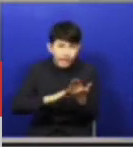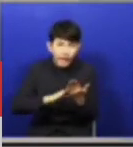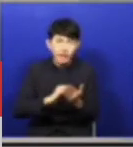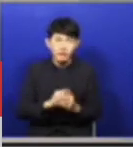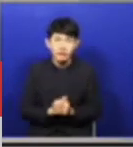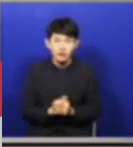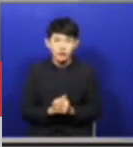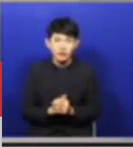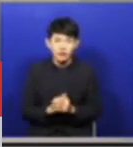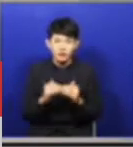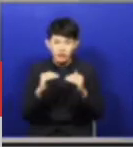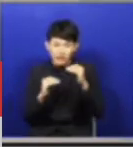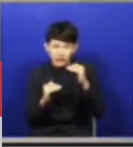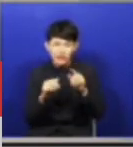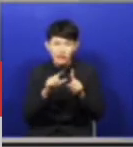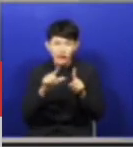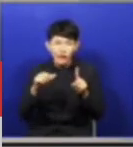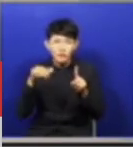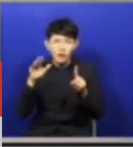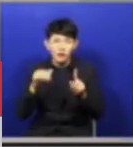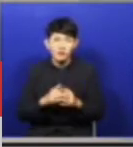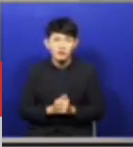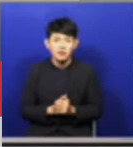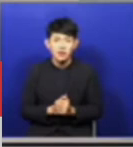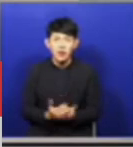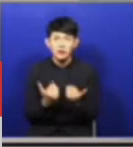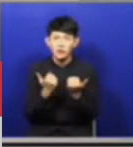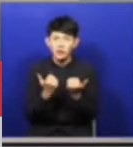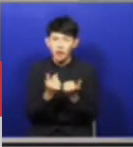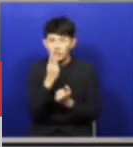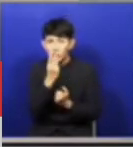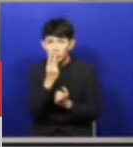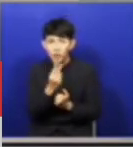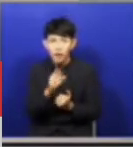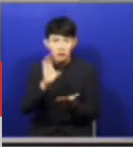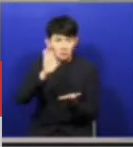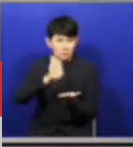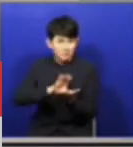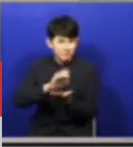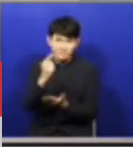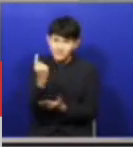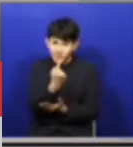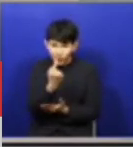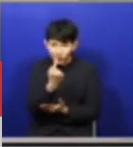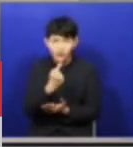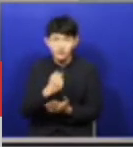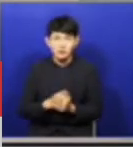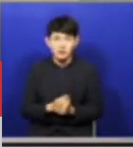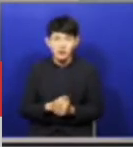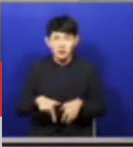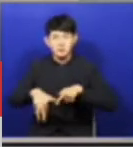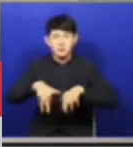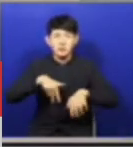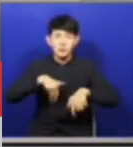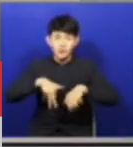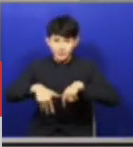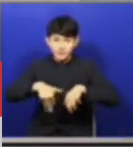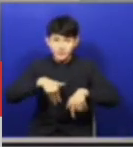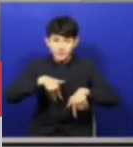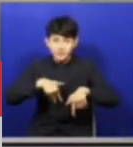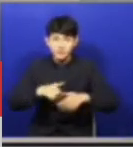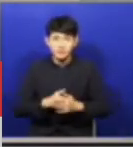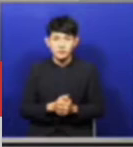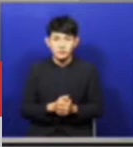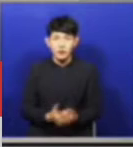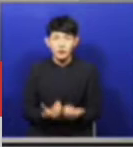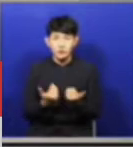หย่อนอยู่1ล้านกว่านี่เป็นเพียงแค่สำนักงานเดียวนะท่านประธานครับพี่น้องประชาชนครับ